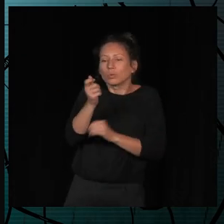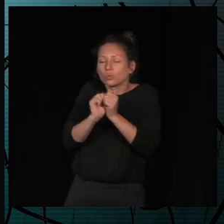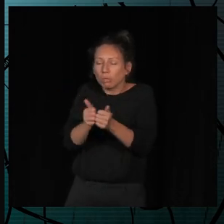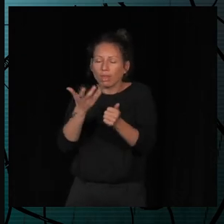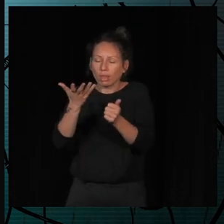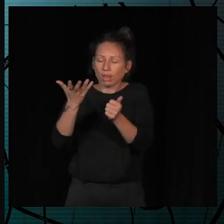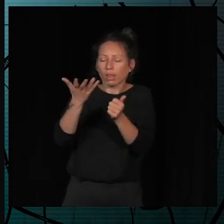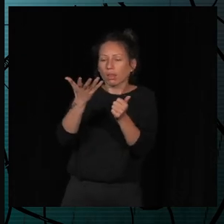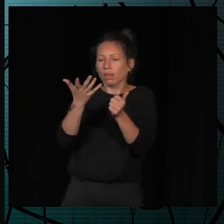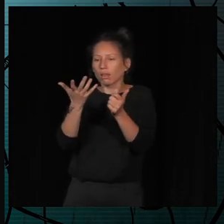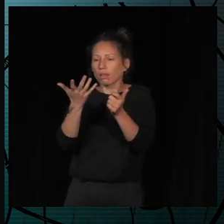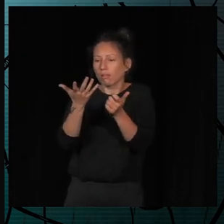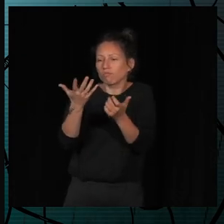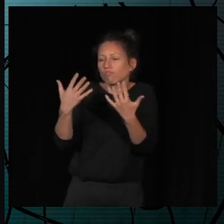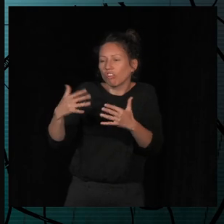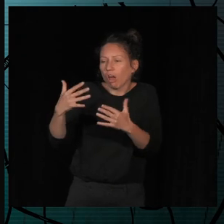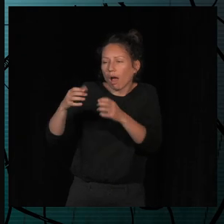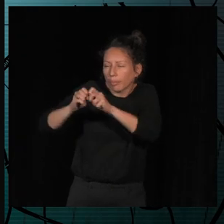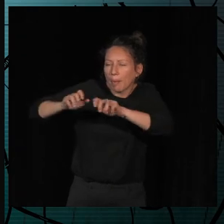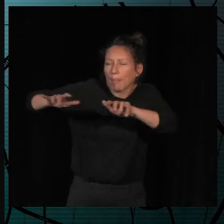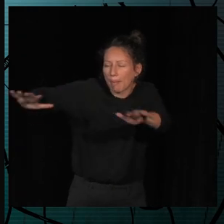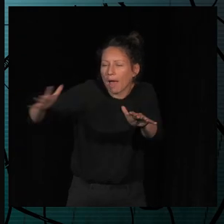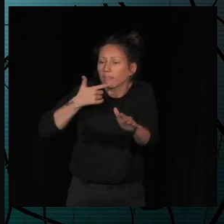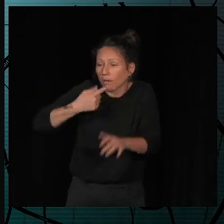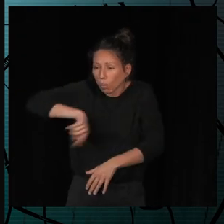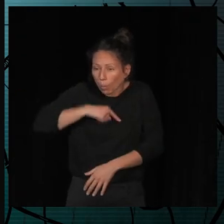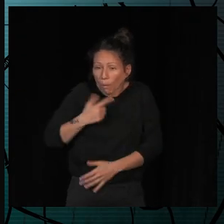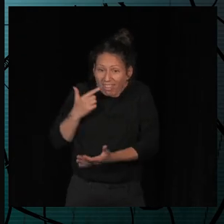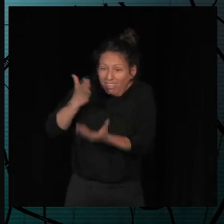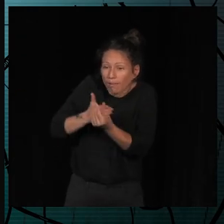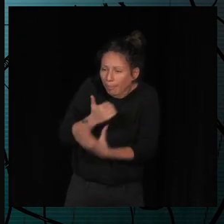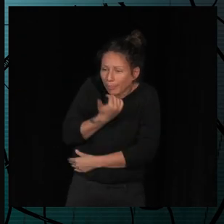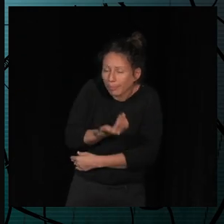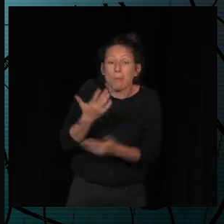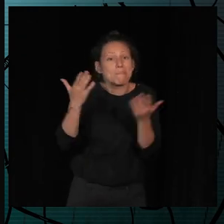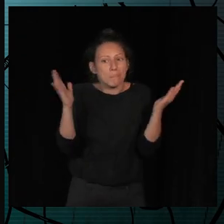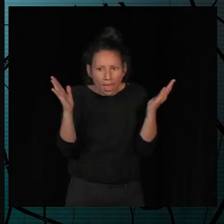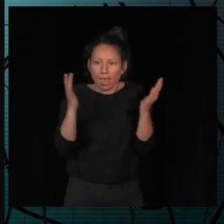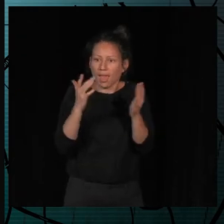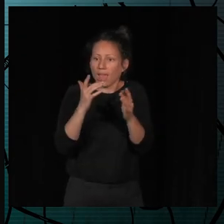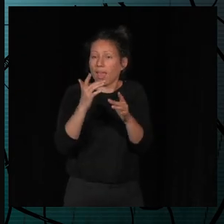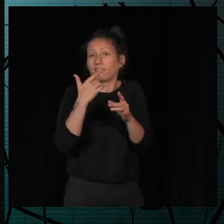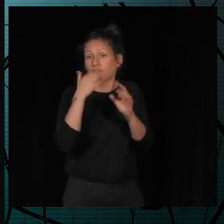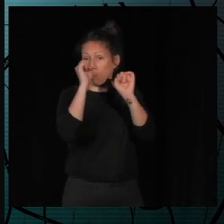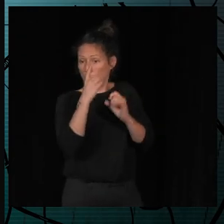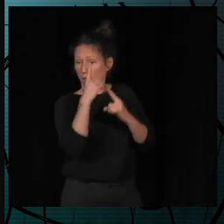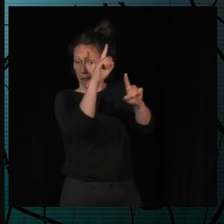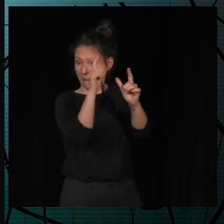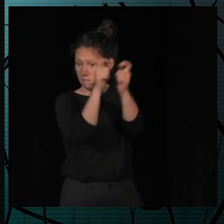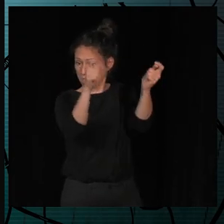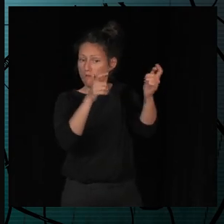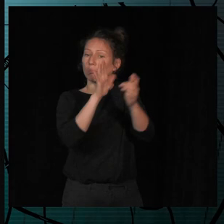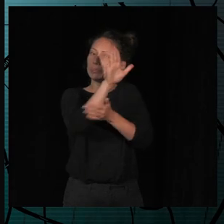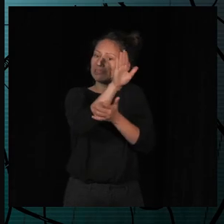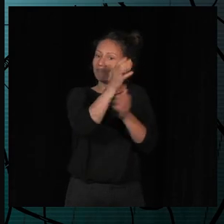c'est important aussi d'un côté de mettre la la faute sur les industries pour qu'ell se régulent et qu'elles fassent ce qu'elles ont à faire mais que nous aussi on soit